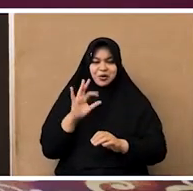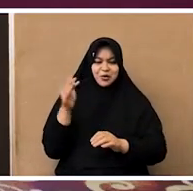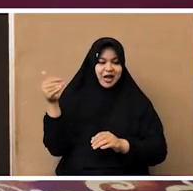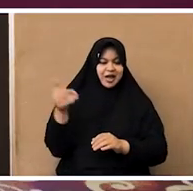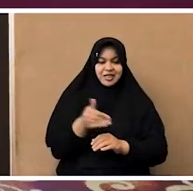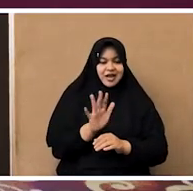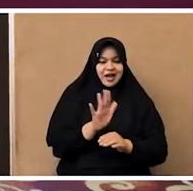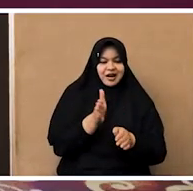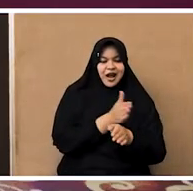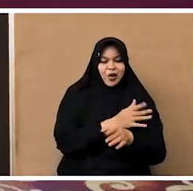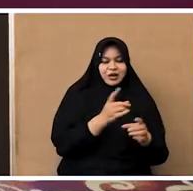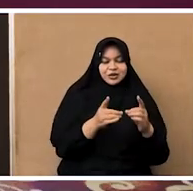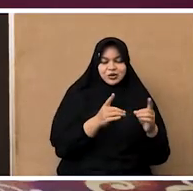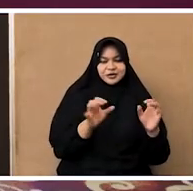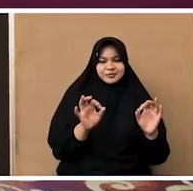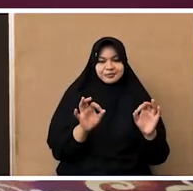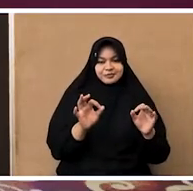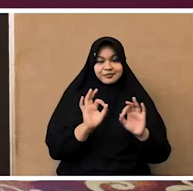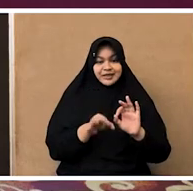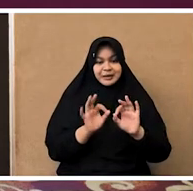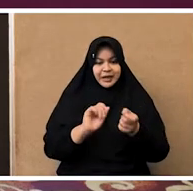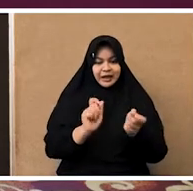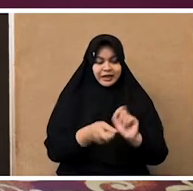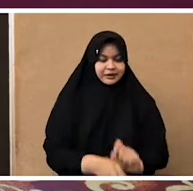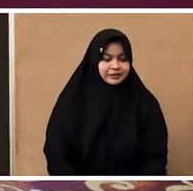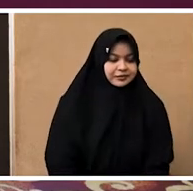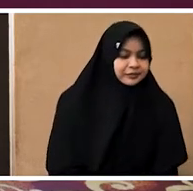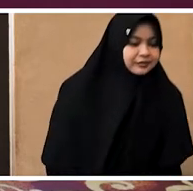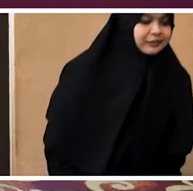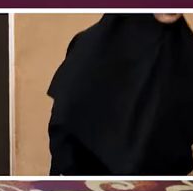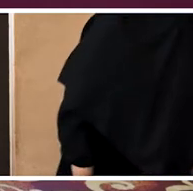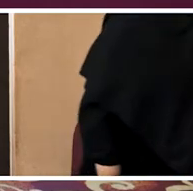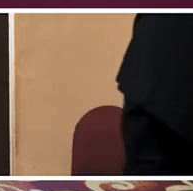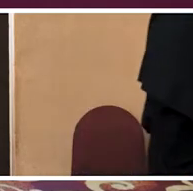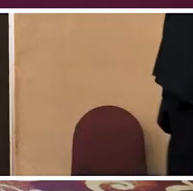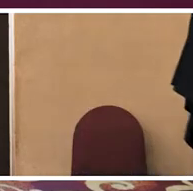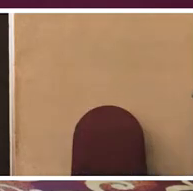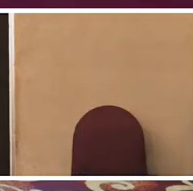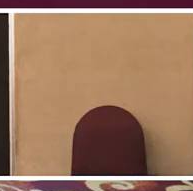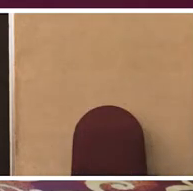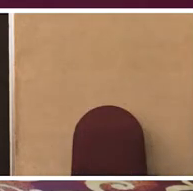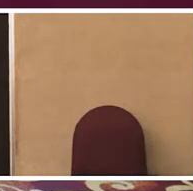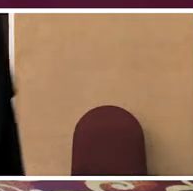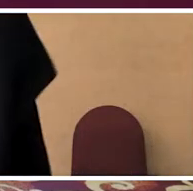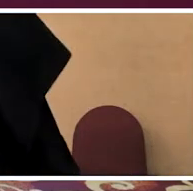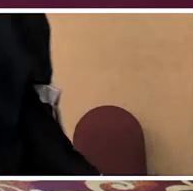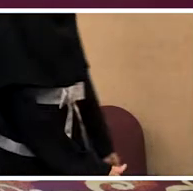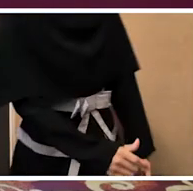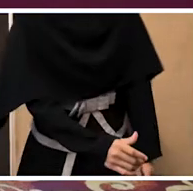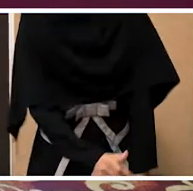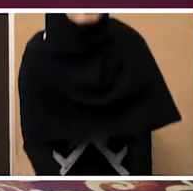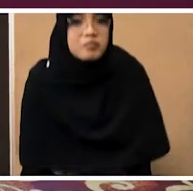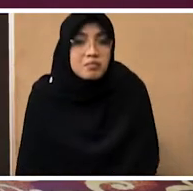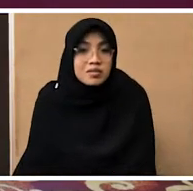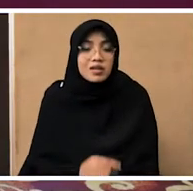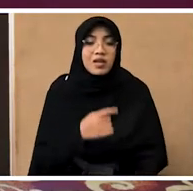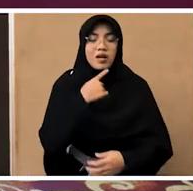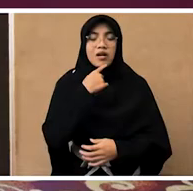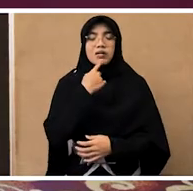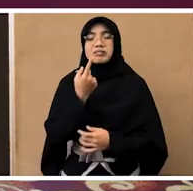dari awal tapi Berarti tadi ya soal apa namanya bahwa